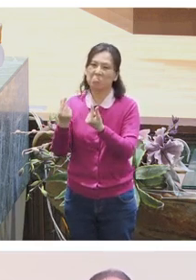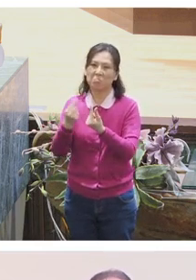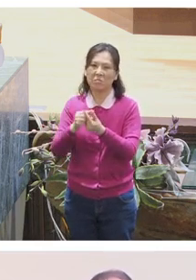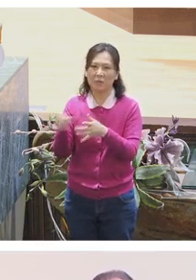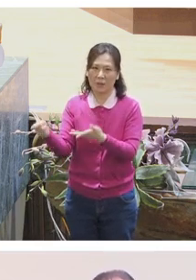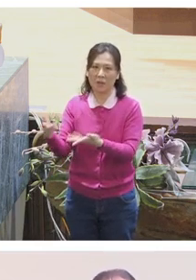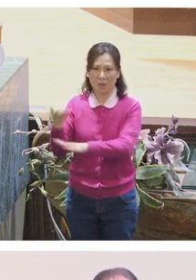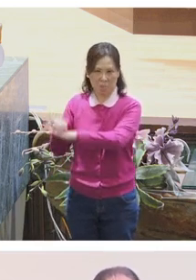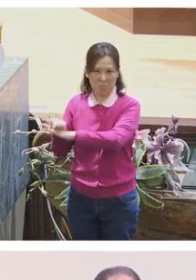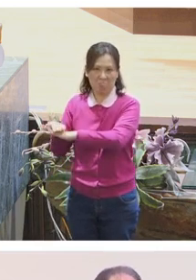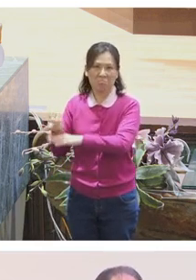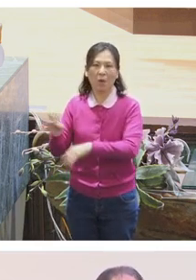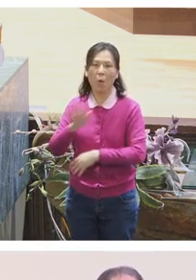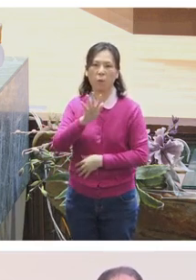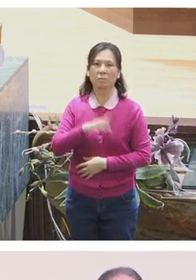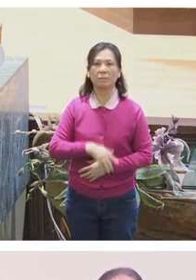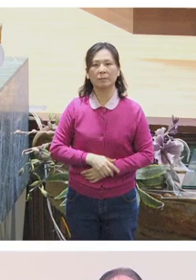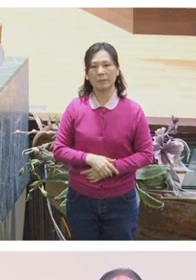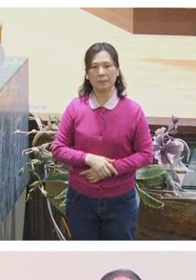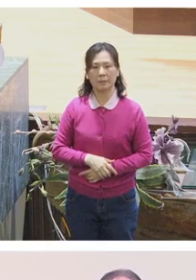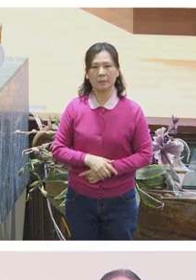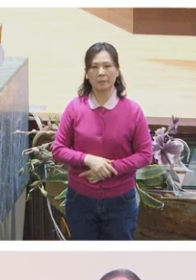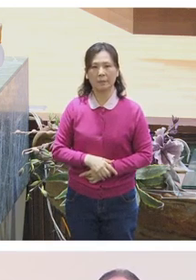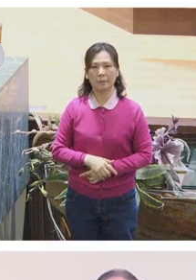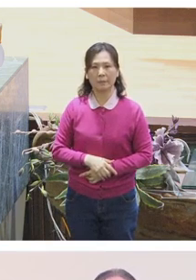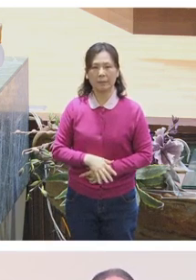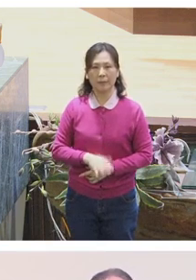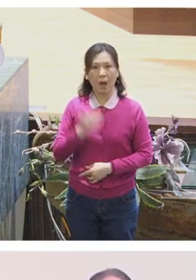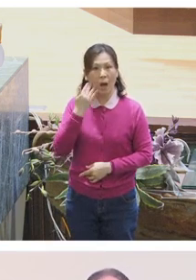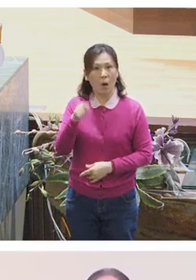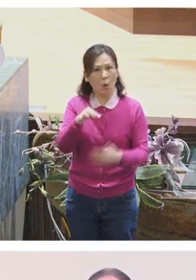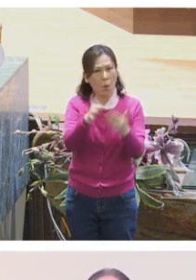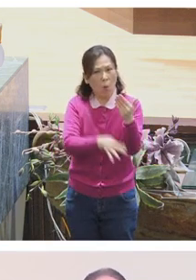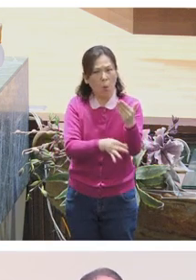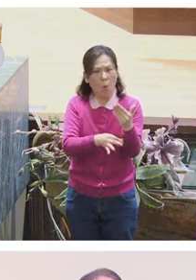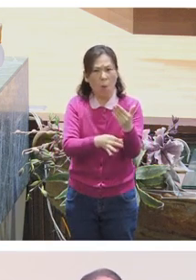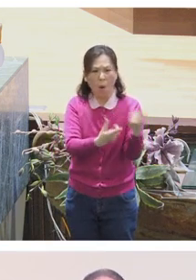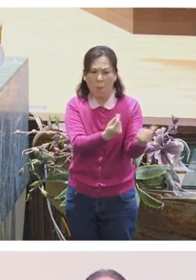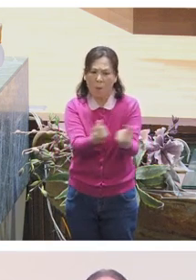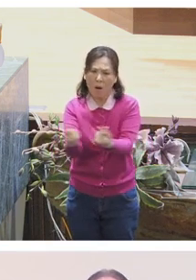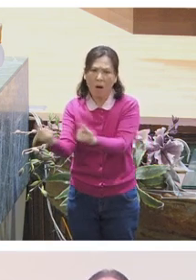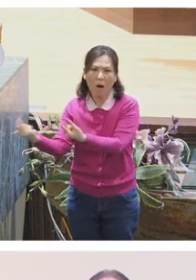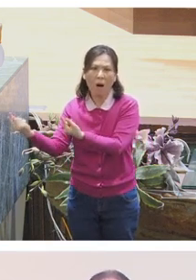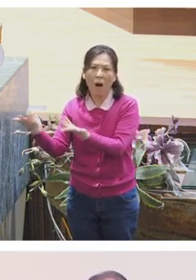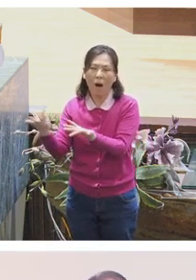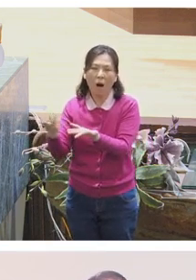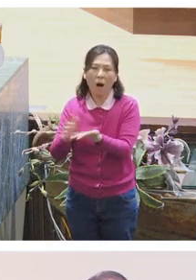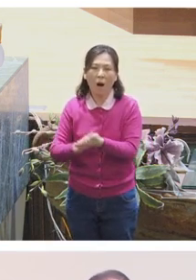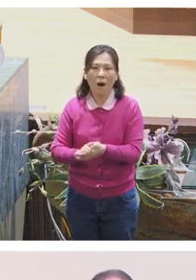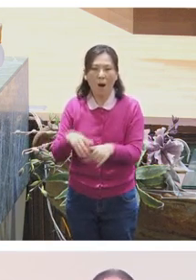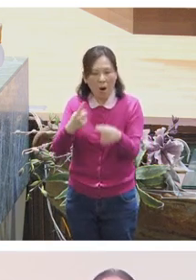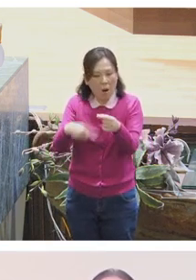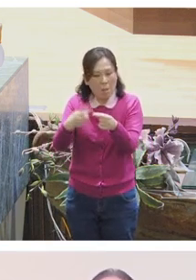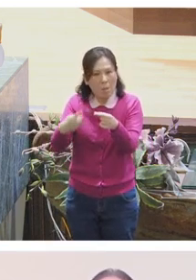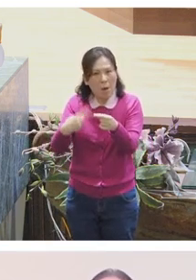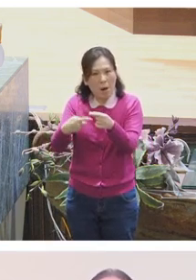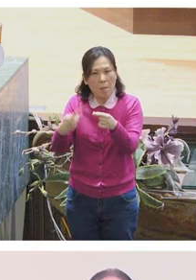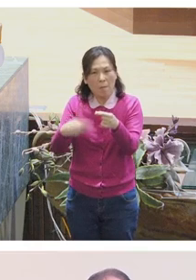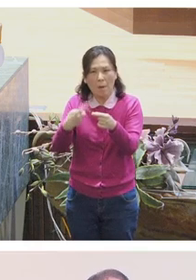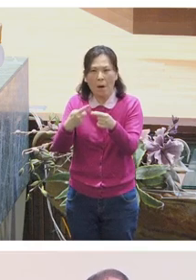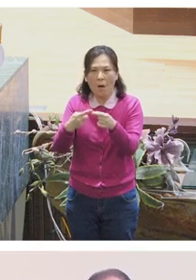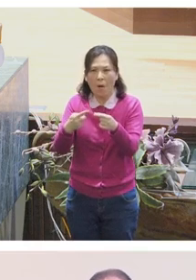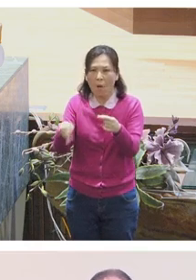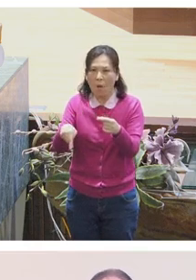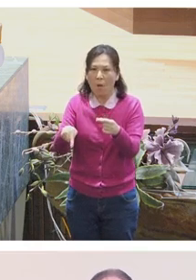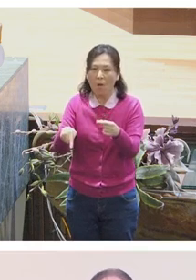跑。所以这也是为什么，如果这样的制度一直持续下去的话，我们每年要损失非